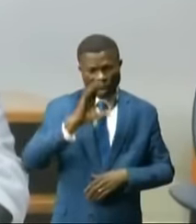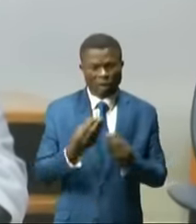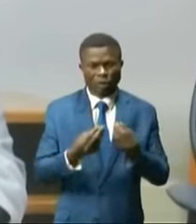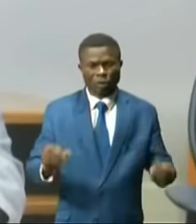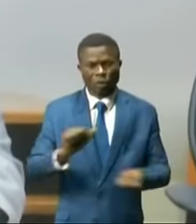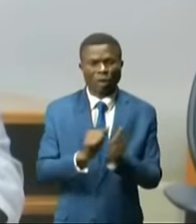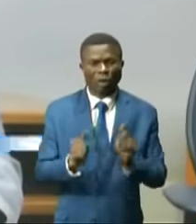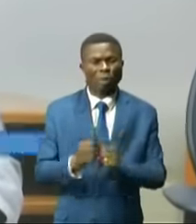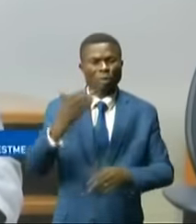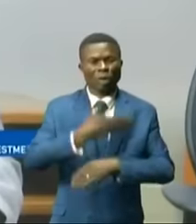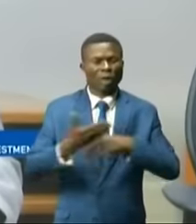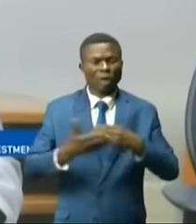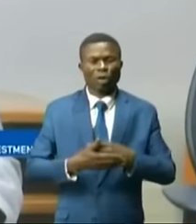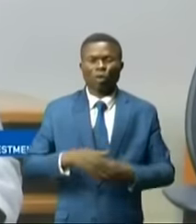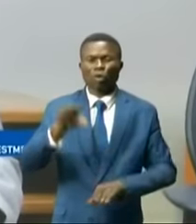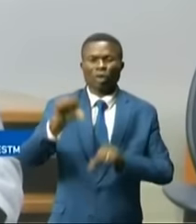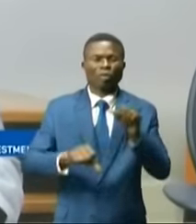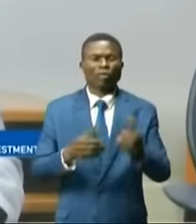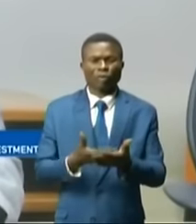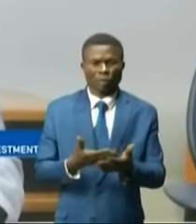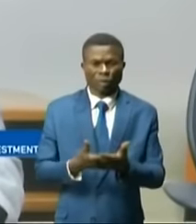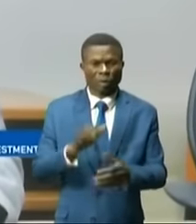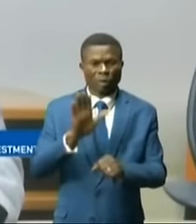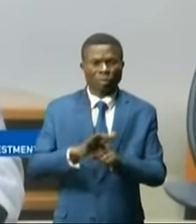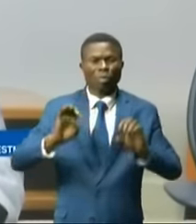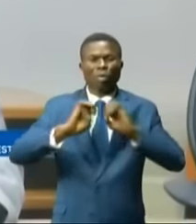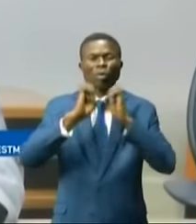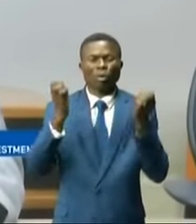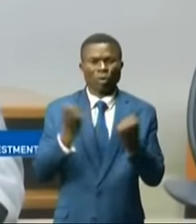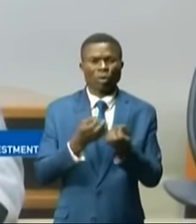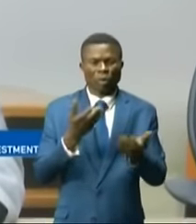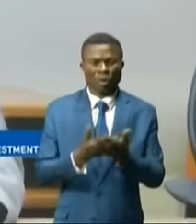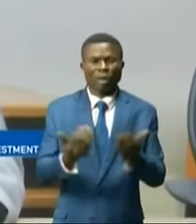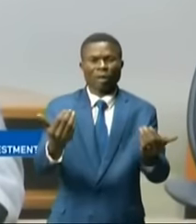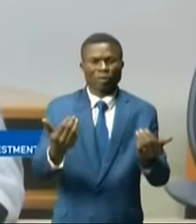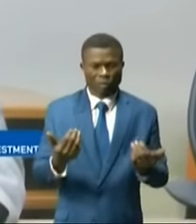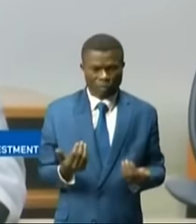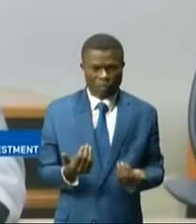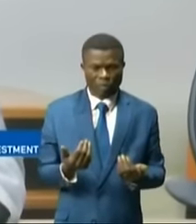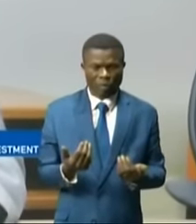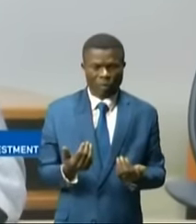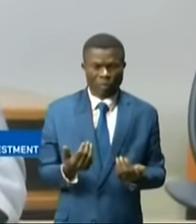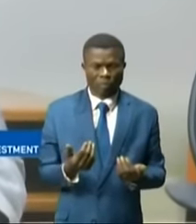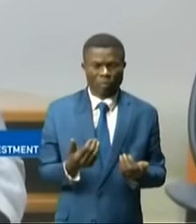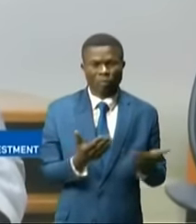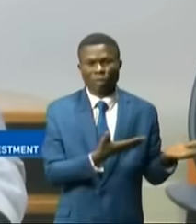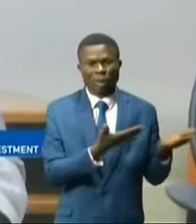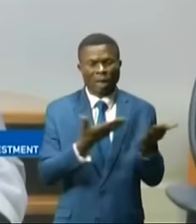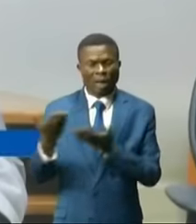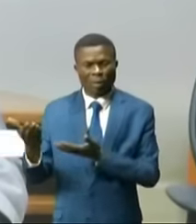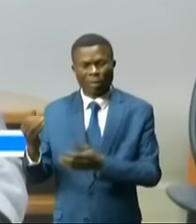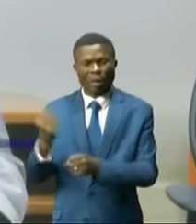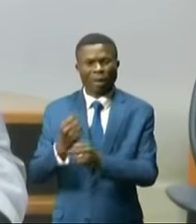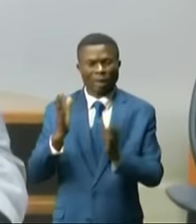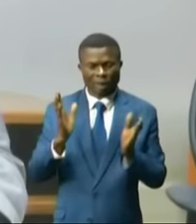contre cette anarchie. Beaucoup d'entreprises qui sont souscripteuses, qui veulent amener leur